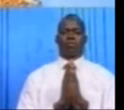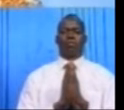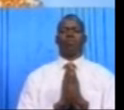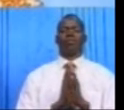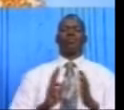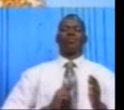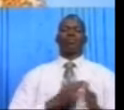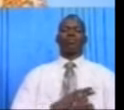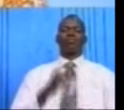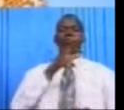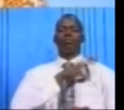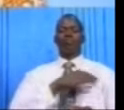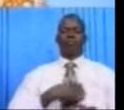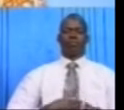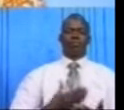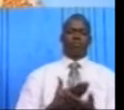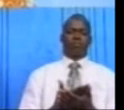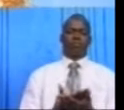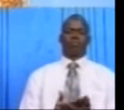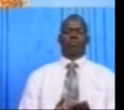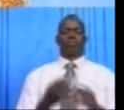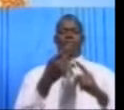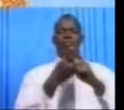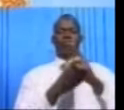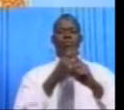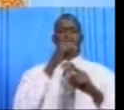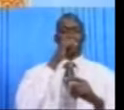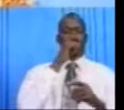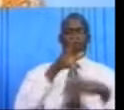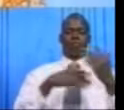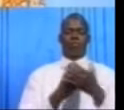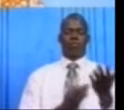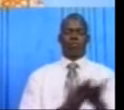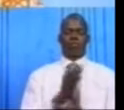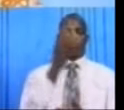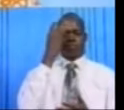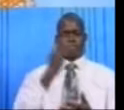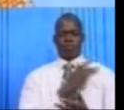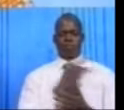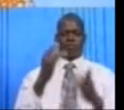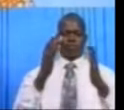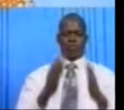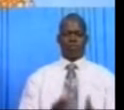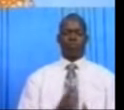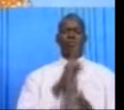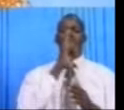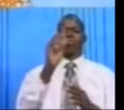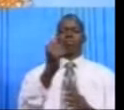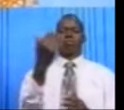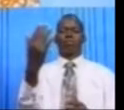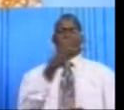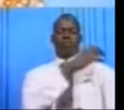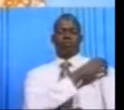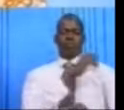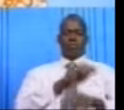Et nous en profitons pour souhaiter un très bon mois de carême à tous les fidèles catholiques. Ils sont 15